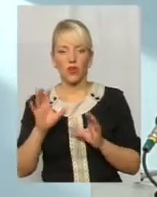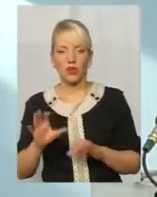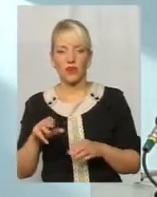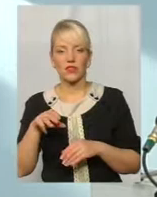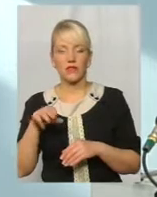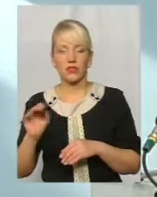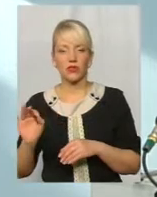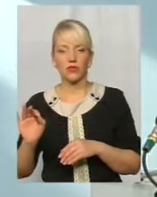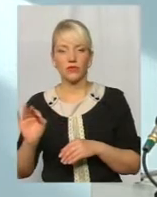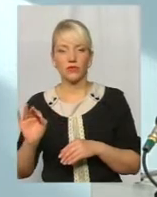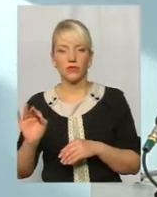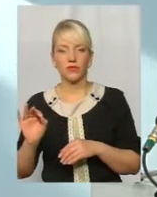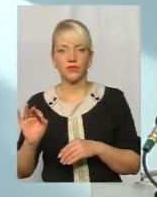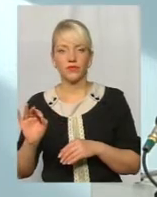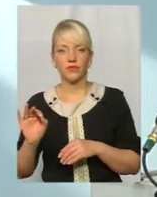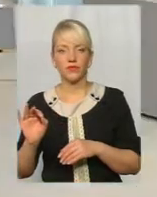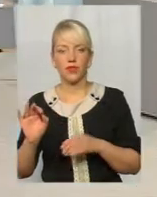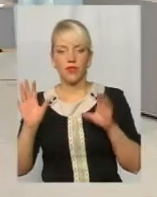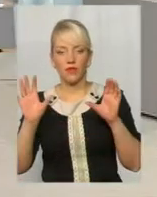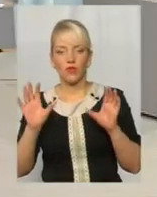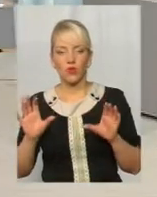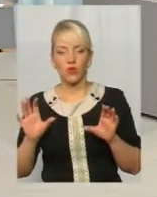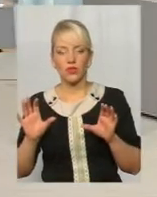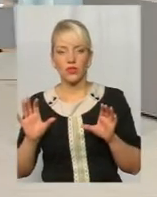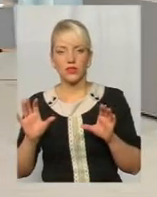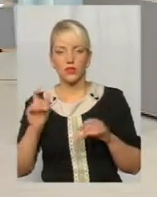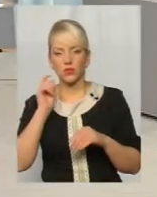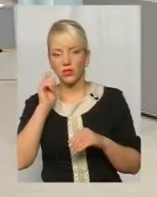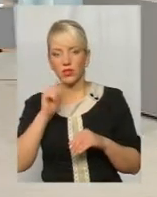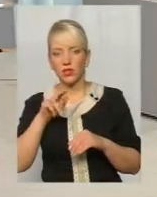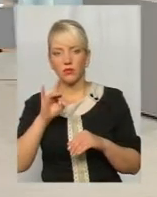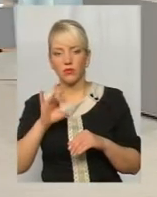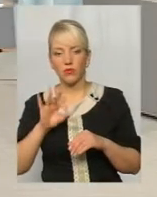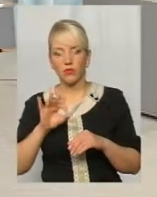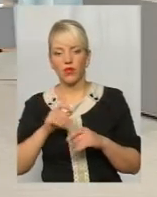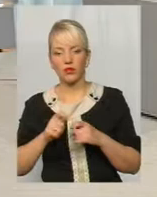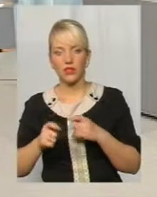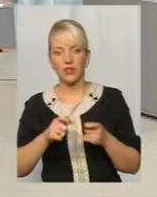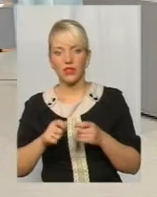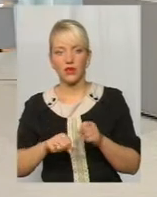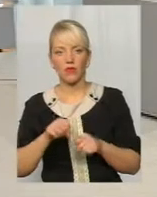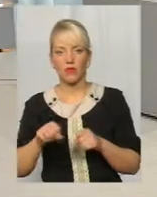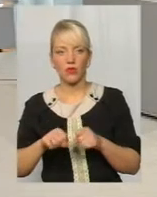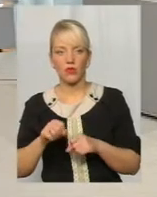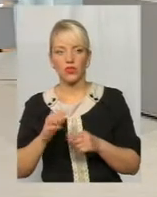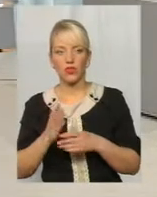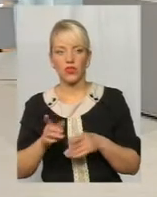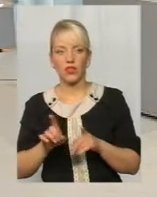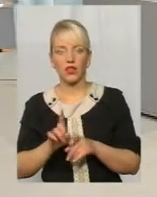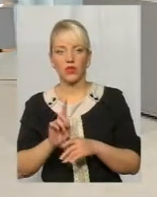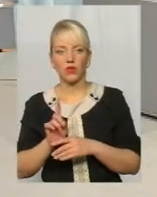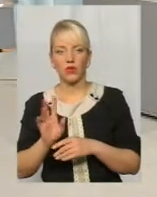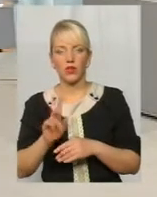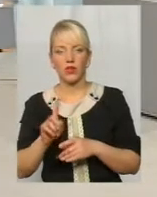то в Кодексі України про адміністративні правопорушення закріплена така норма, яка має